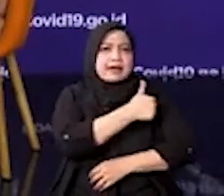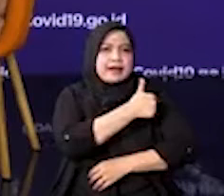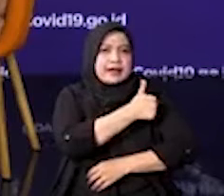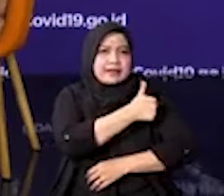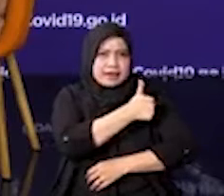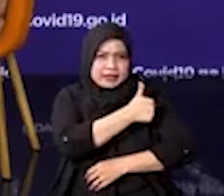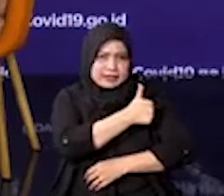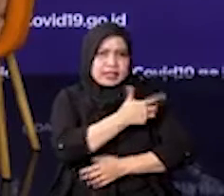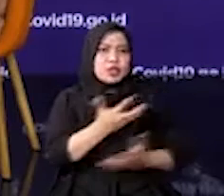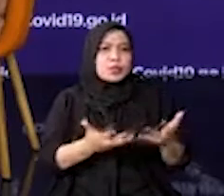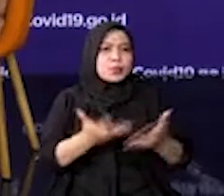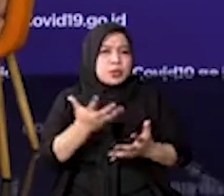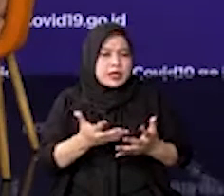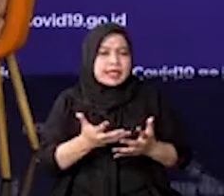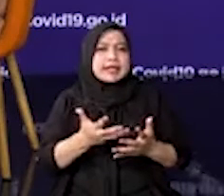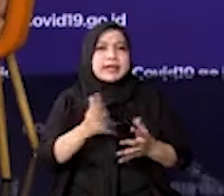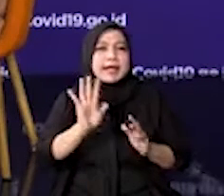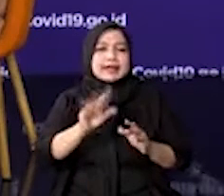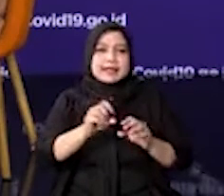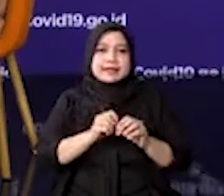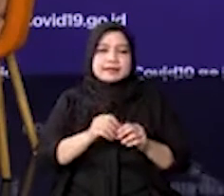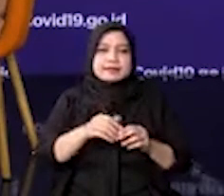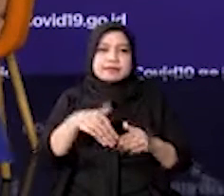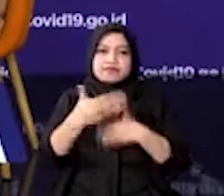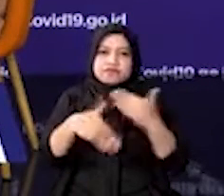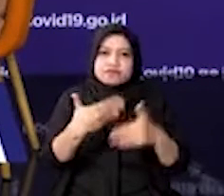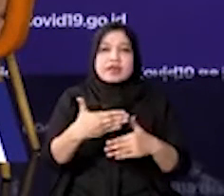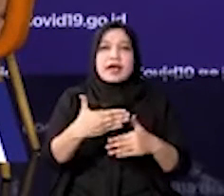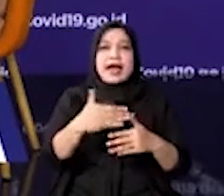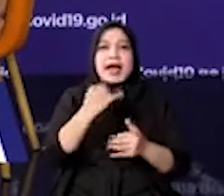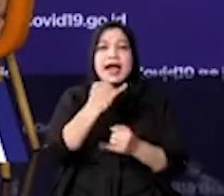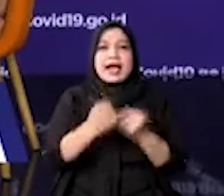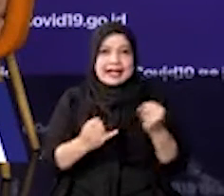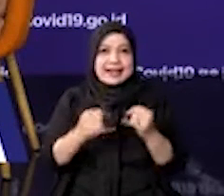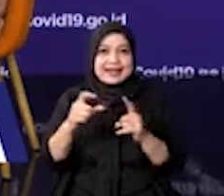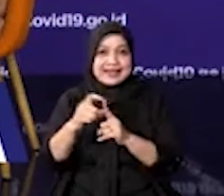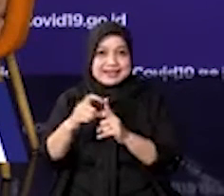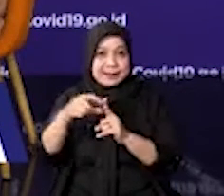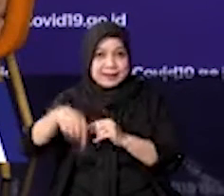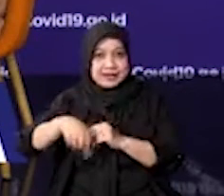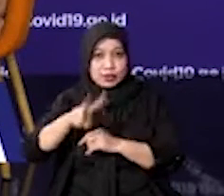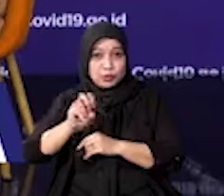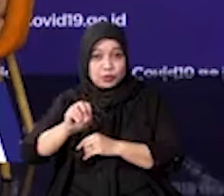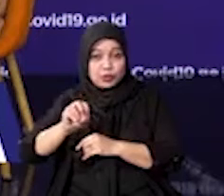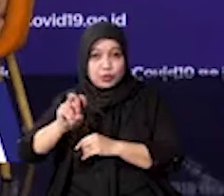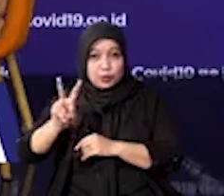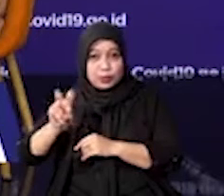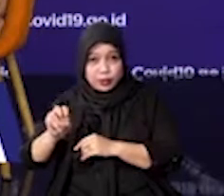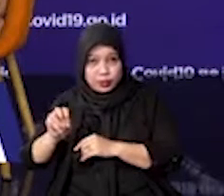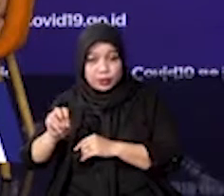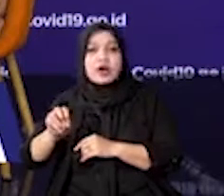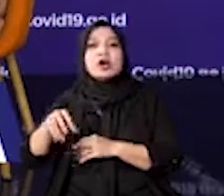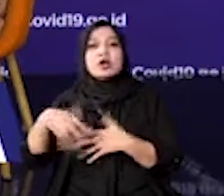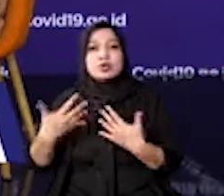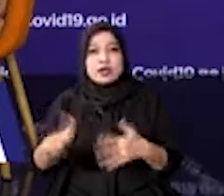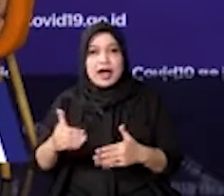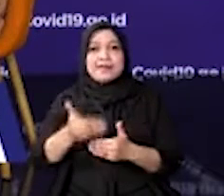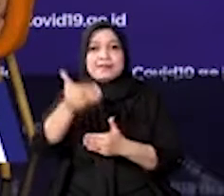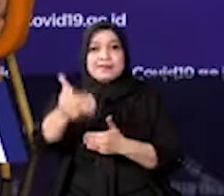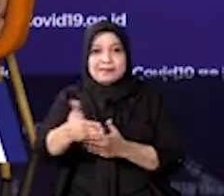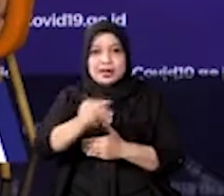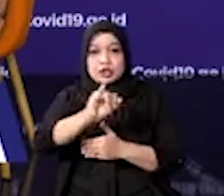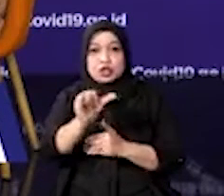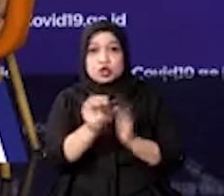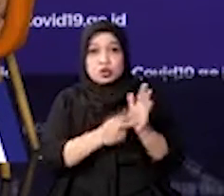Desember ee kemudian atau November kemudian ee Juni 2021 dan e Desember